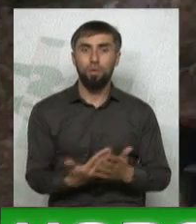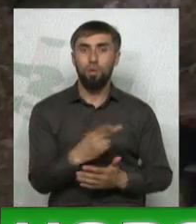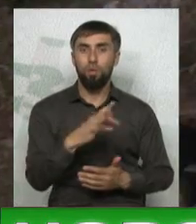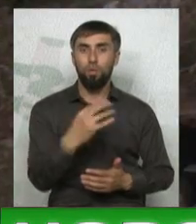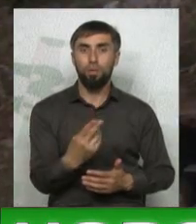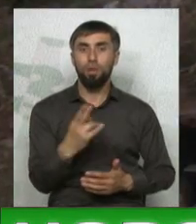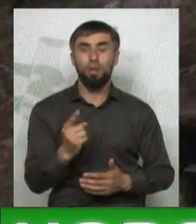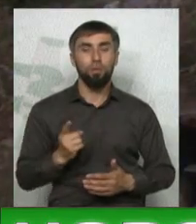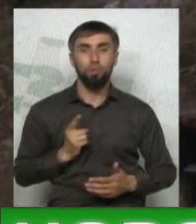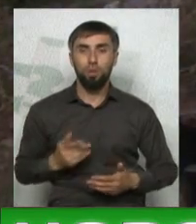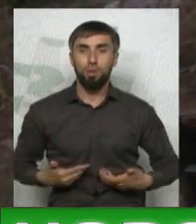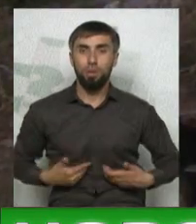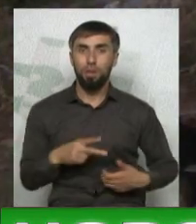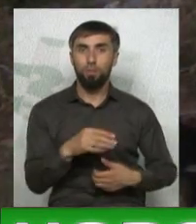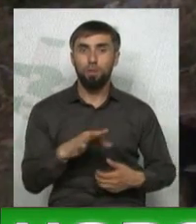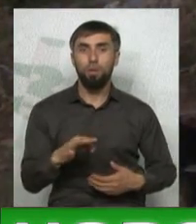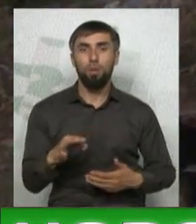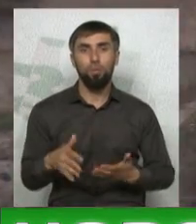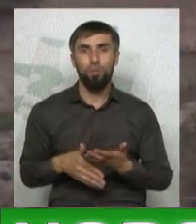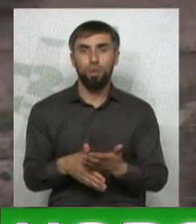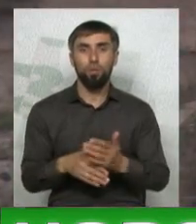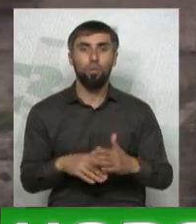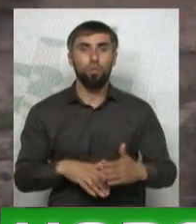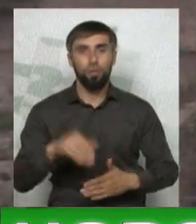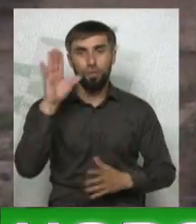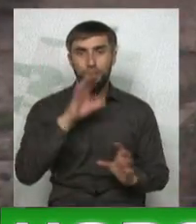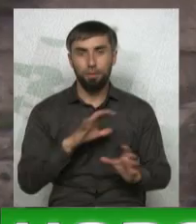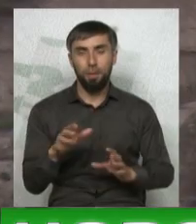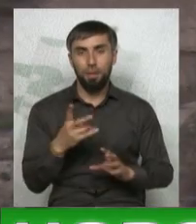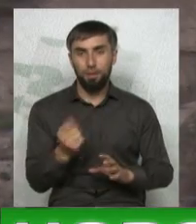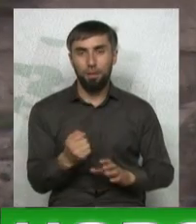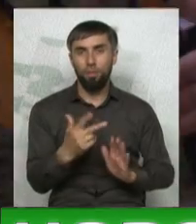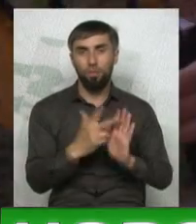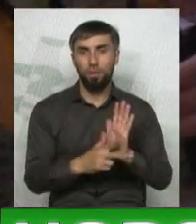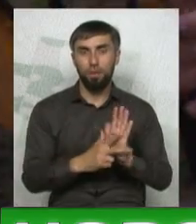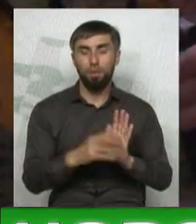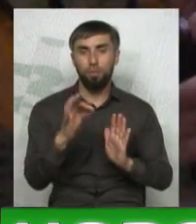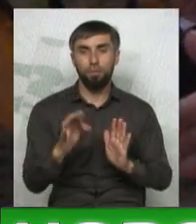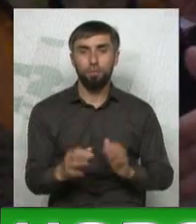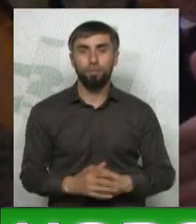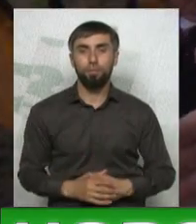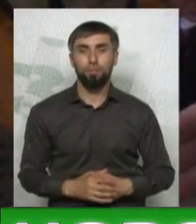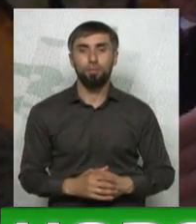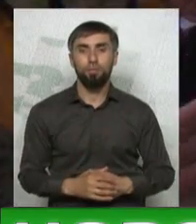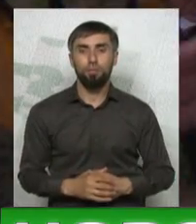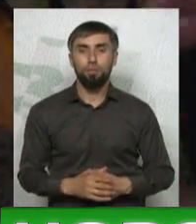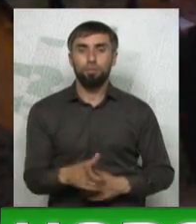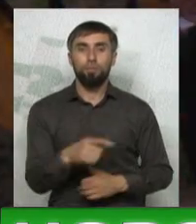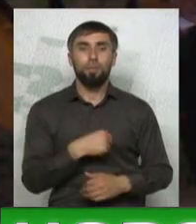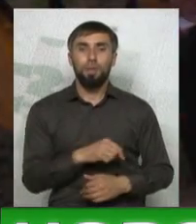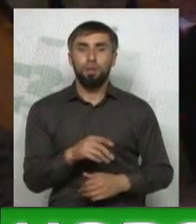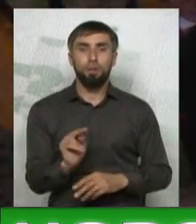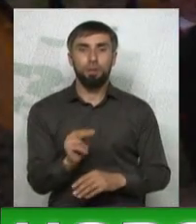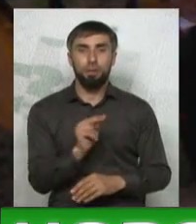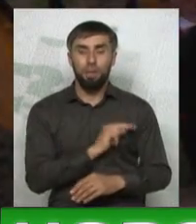колодец, как надеются жители Плиева, поможет улучшить водоснабжение в селении на 80%. Мы здесь ремонт делаем, вставляем